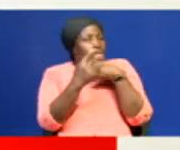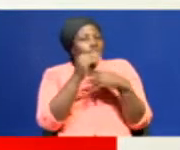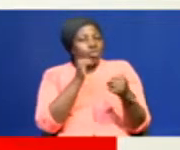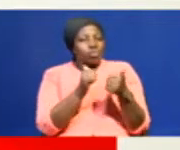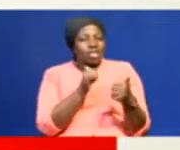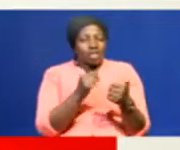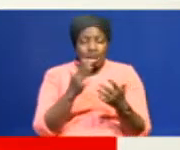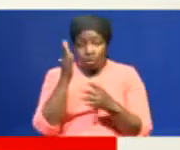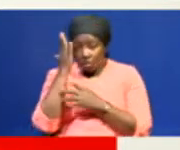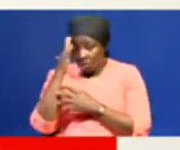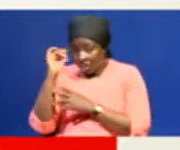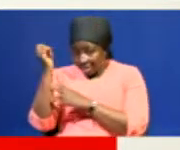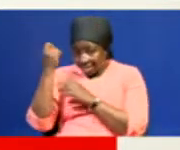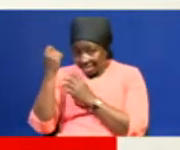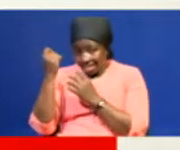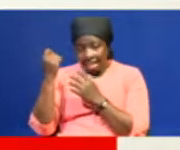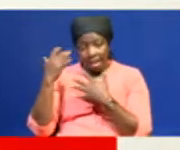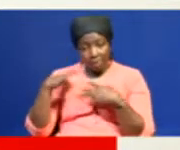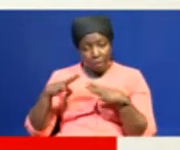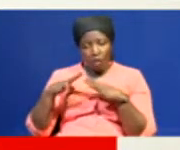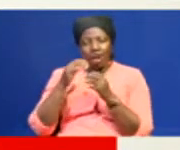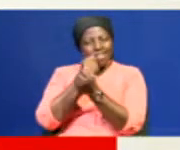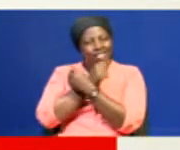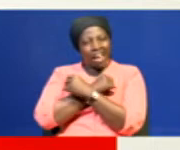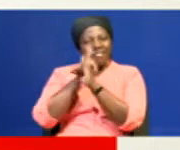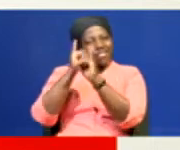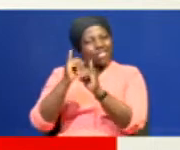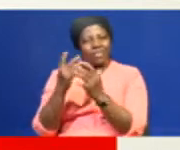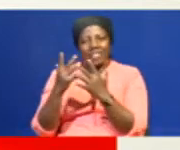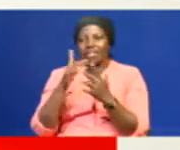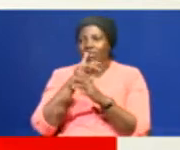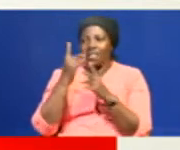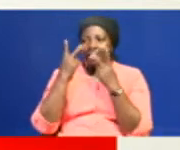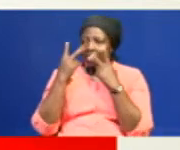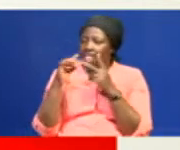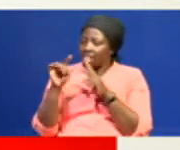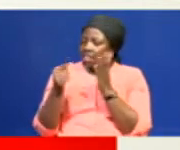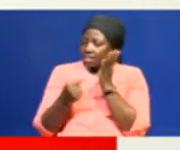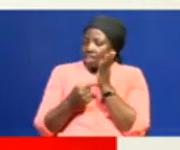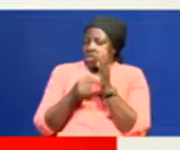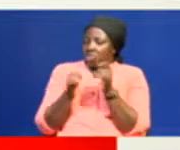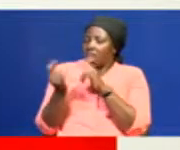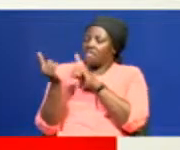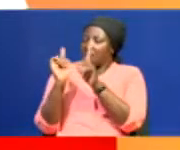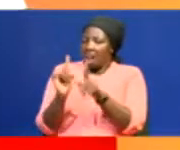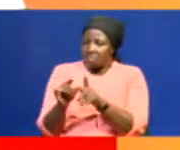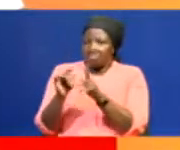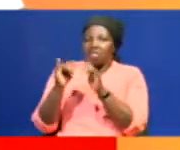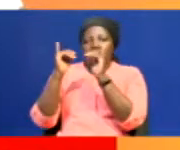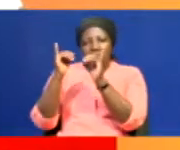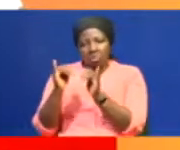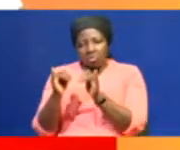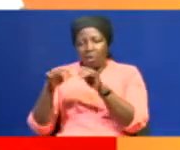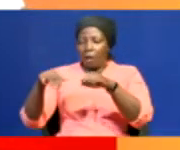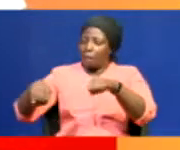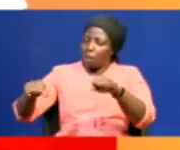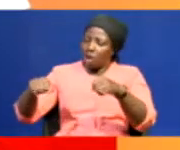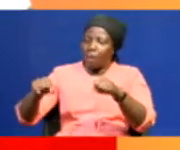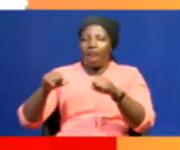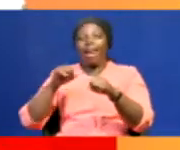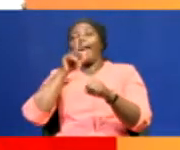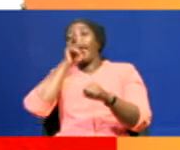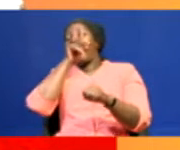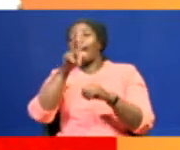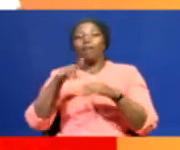tunapenda vitu mpya. So wanaona hii teknolojia ambayo imekuja ni mpya, pikipiki haina kelele,